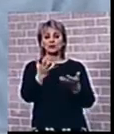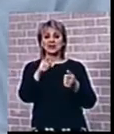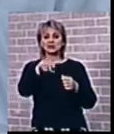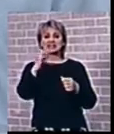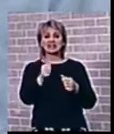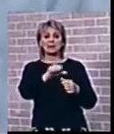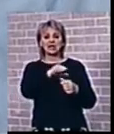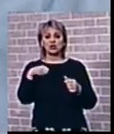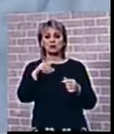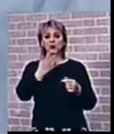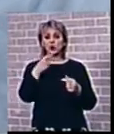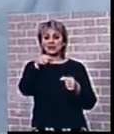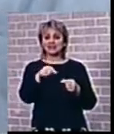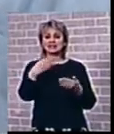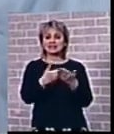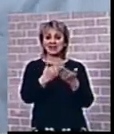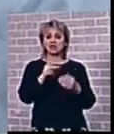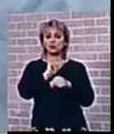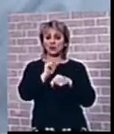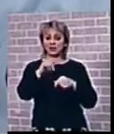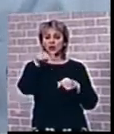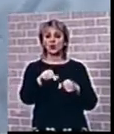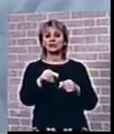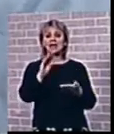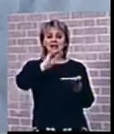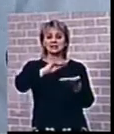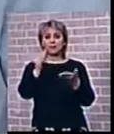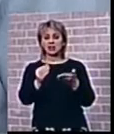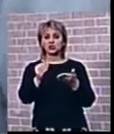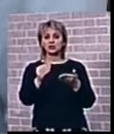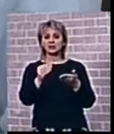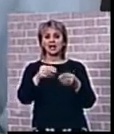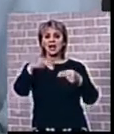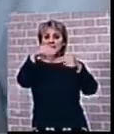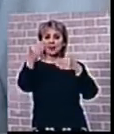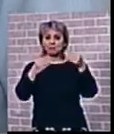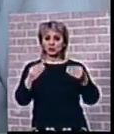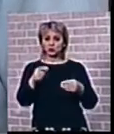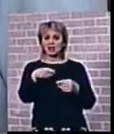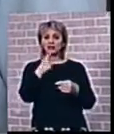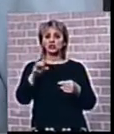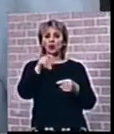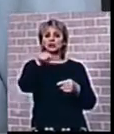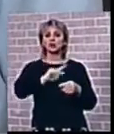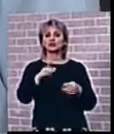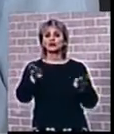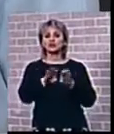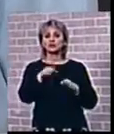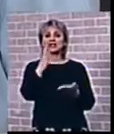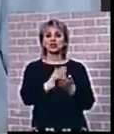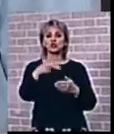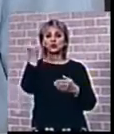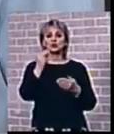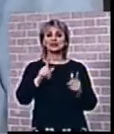сам ребенок или там советует педагог, и расположение их композиционное, говорит о том, что это все-таки есть